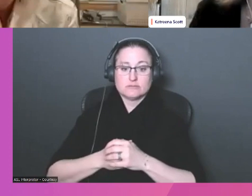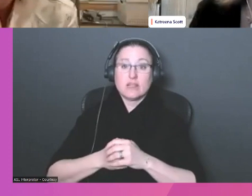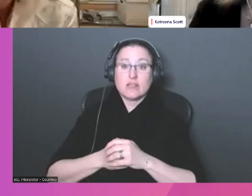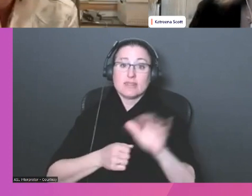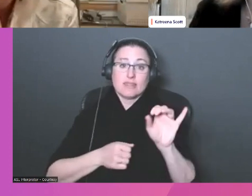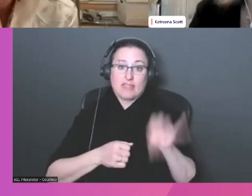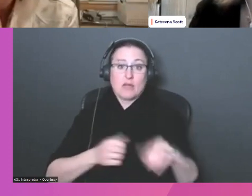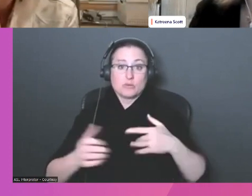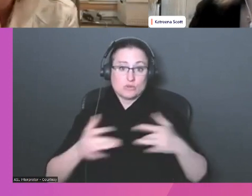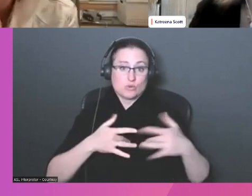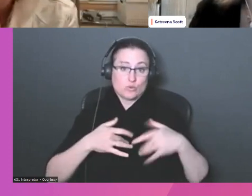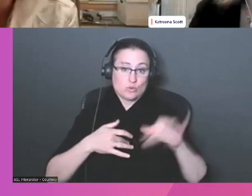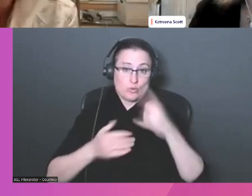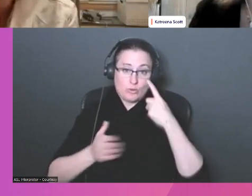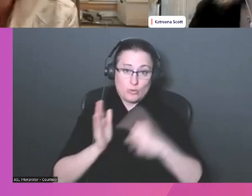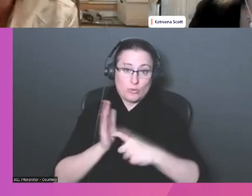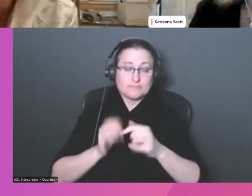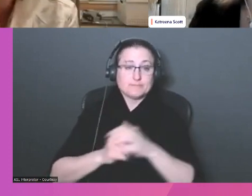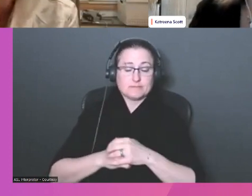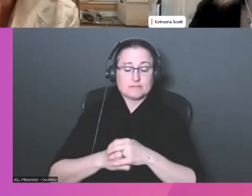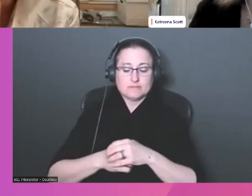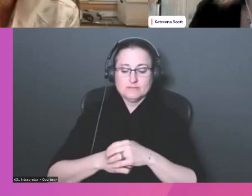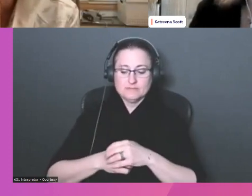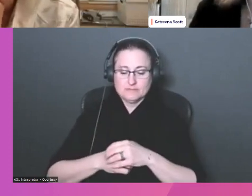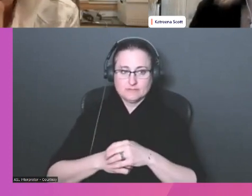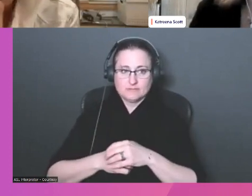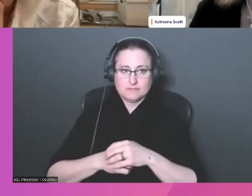LGBTQ dans leur collectivité. Donc, c'était un problème.